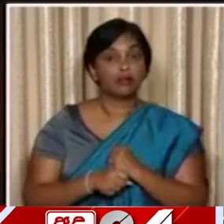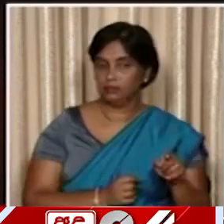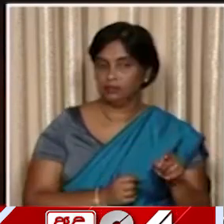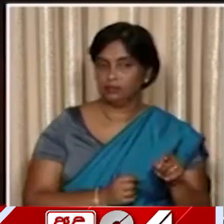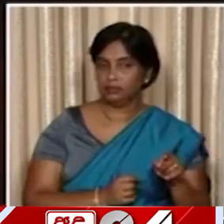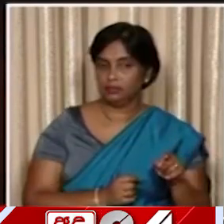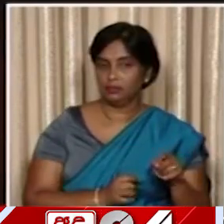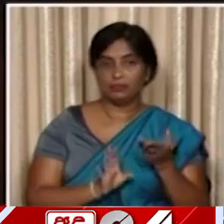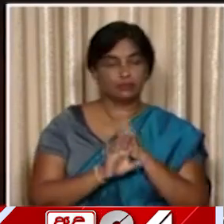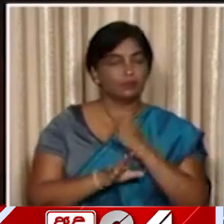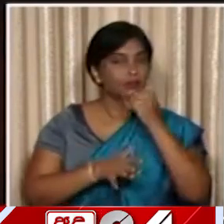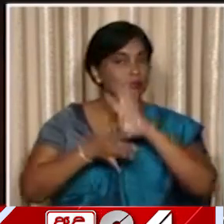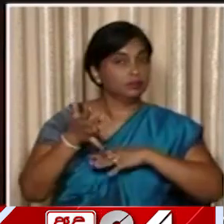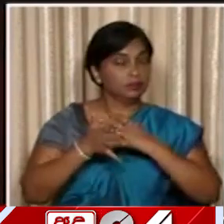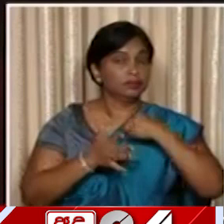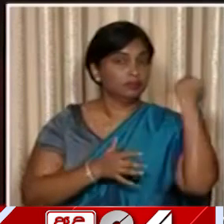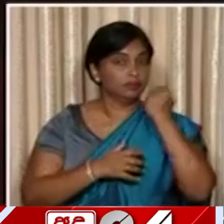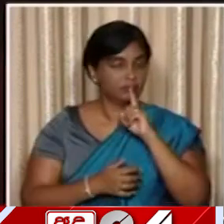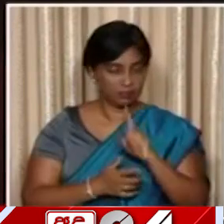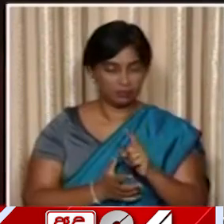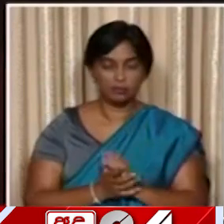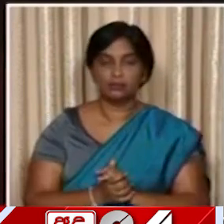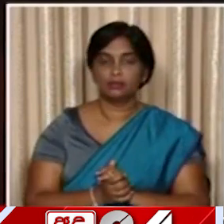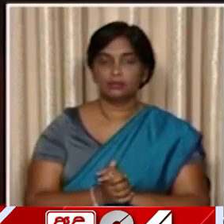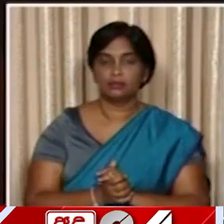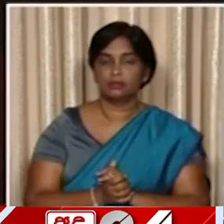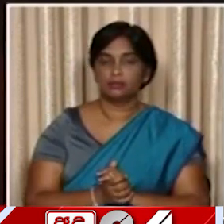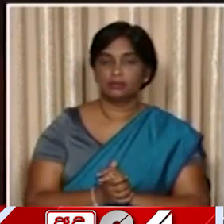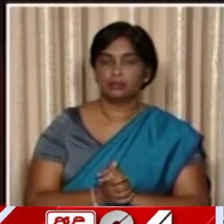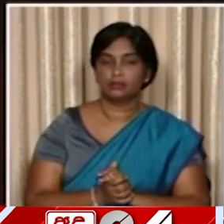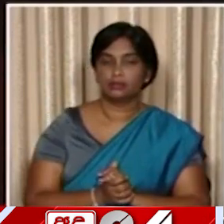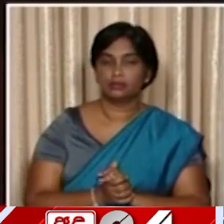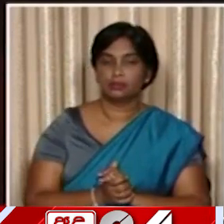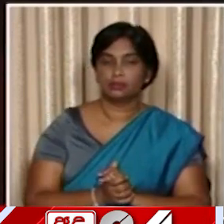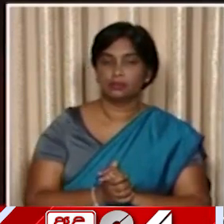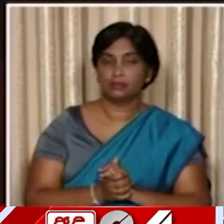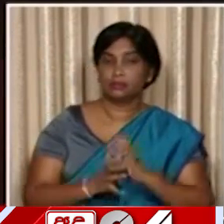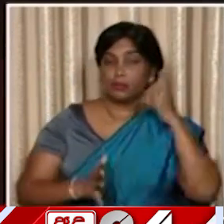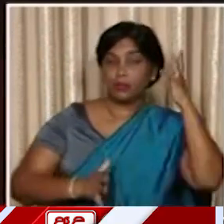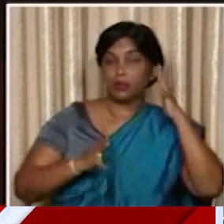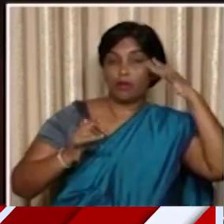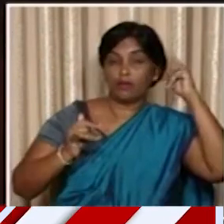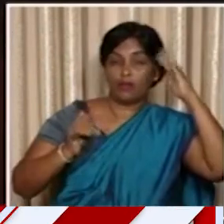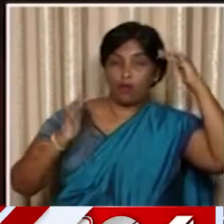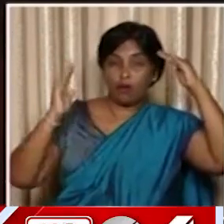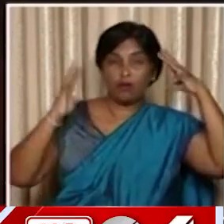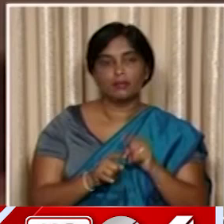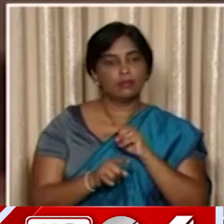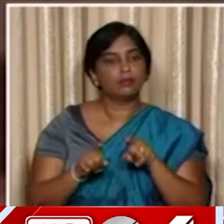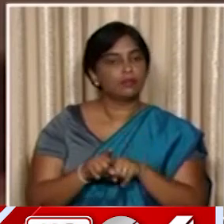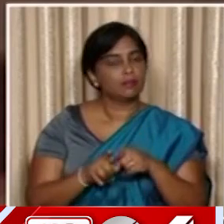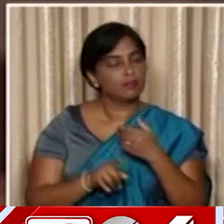දාලා නැහැ. ගියවර අයවැය කතාවේ කිව්ව කරු කථානායකතුමනි, ග්ලෝබල් ක්ලයිමට් චේන්ජ් යුනිවර්සිටි එකක් පටන් ගන්නවයි කියලා. පටන්